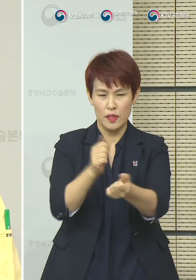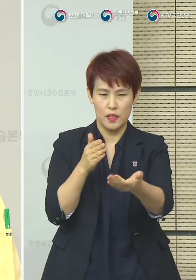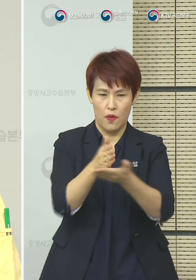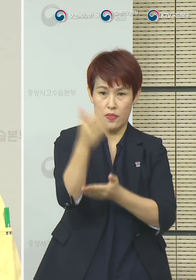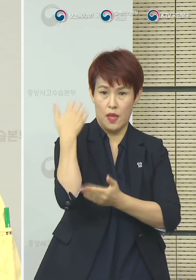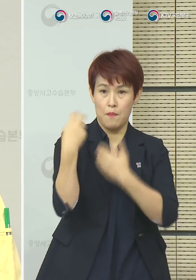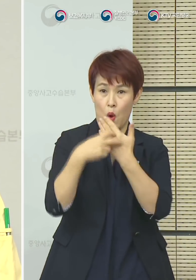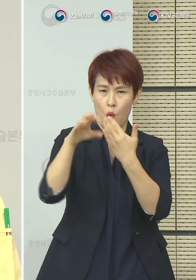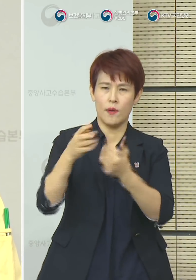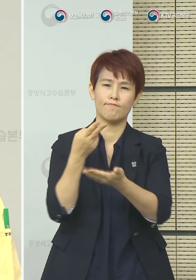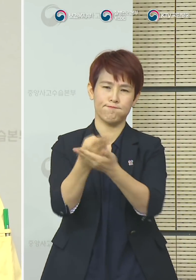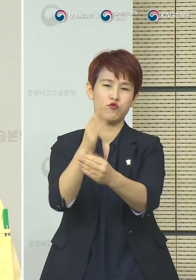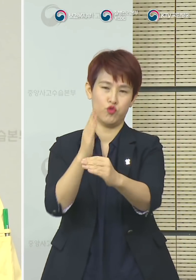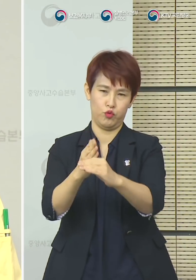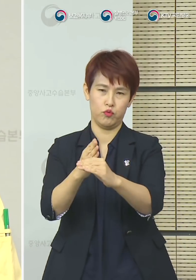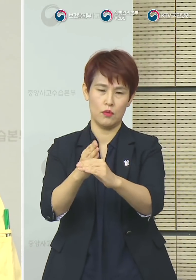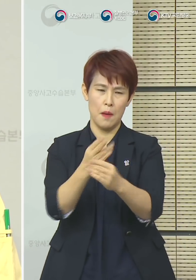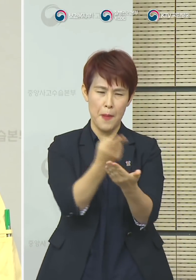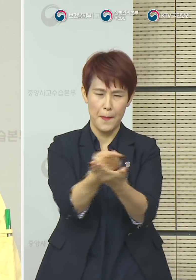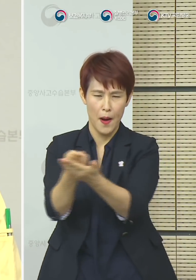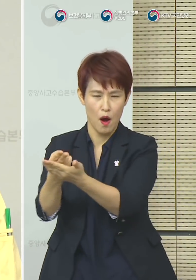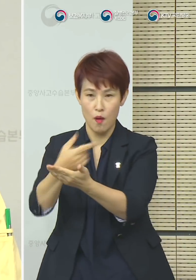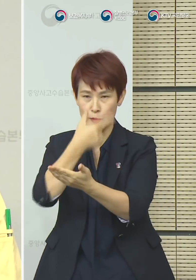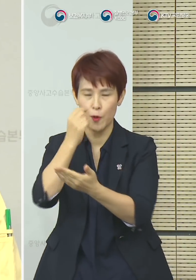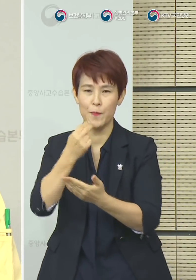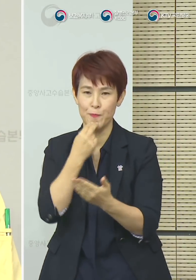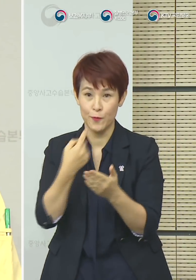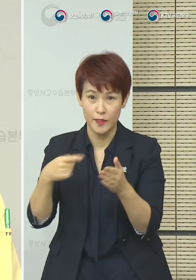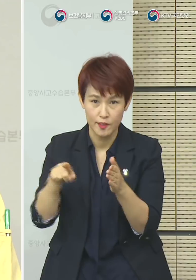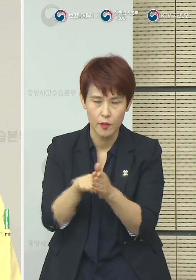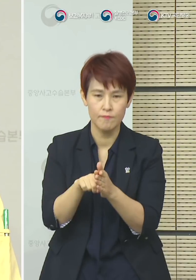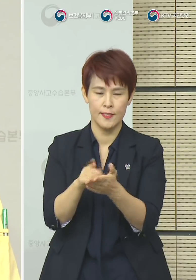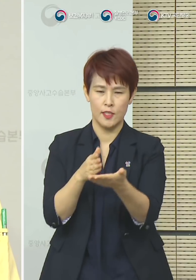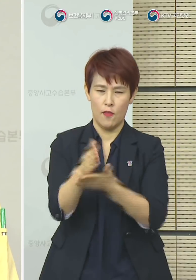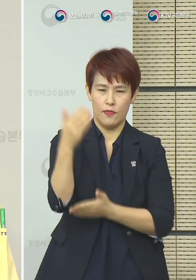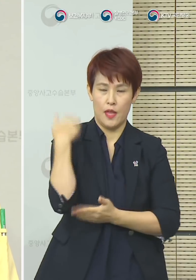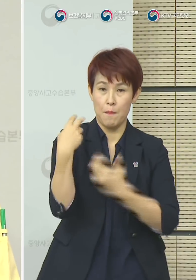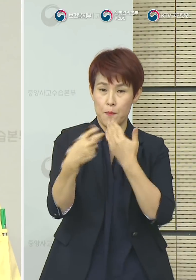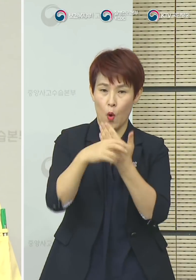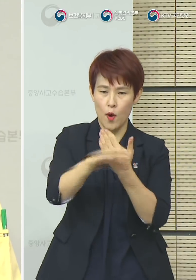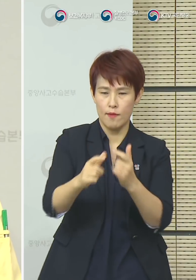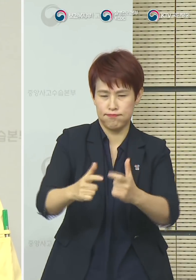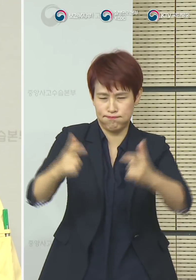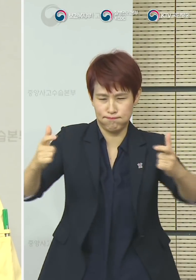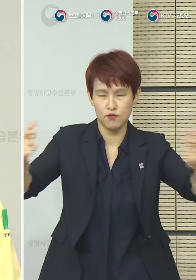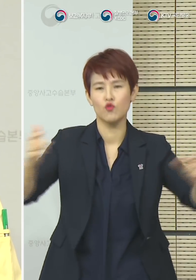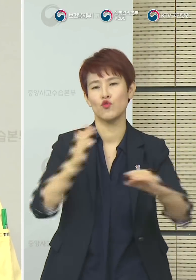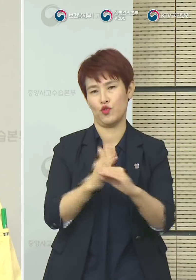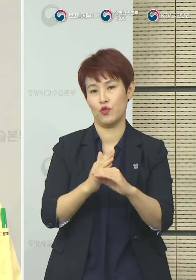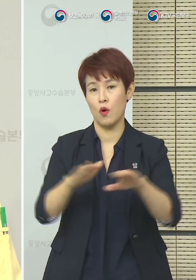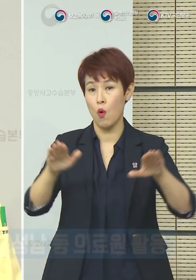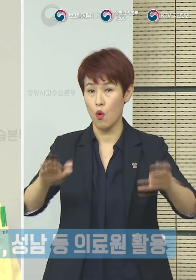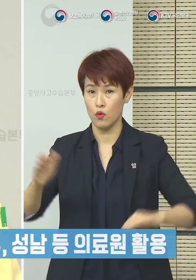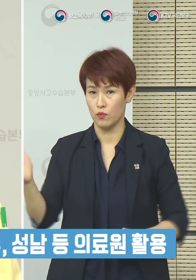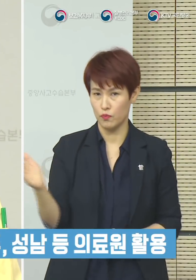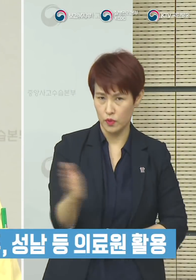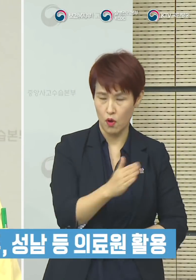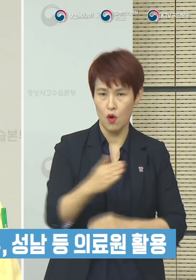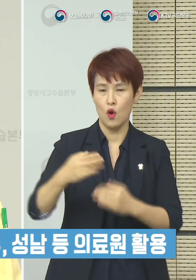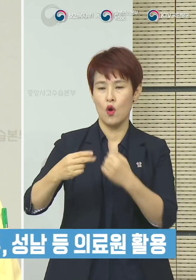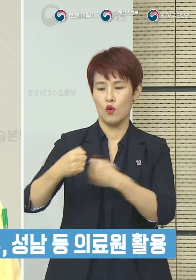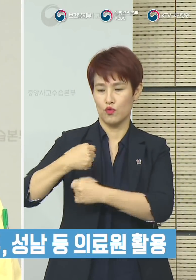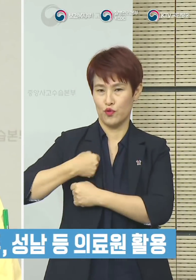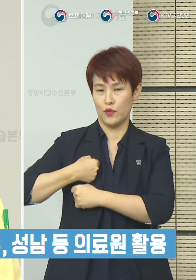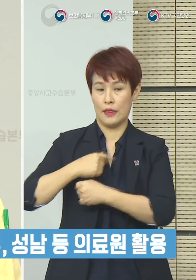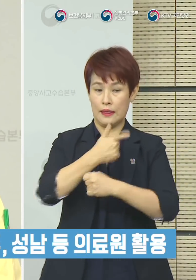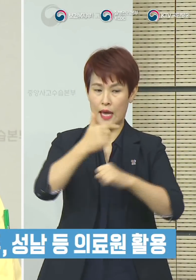있습니다. 병상이 부족하지 않도록 전담병원을 추가로 지정하는 중이며, 오늘부터